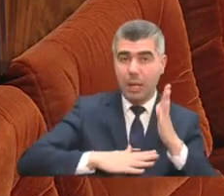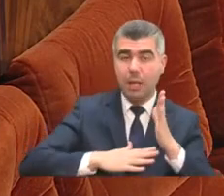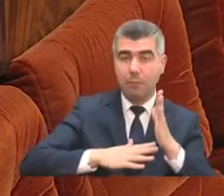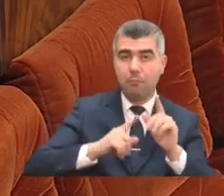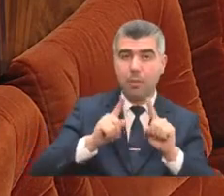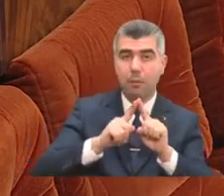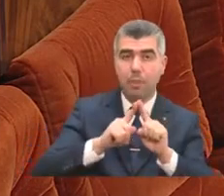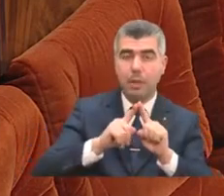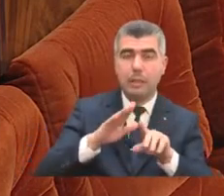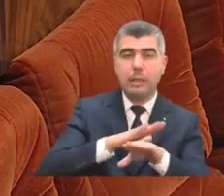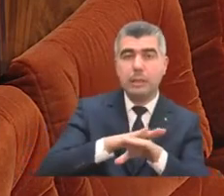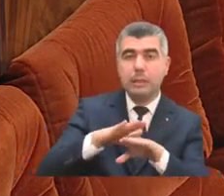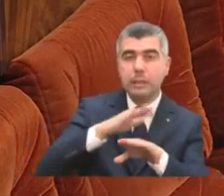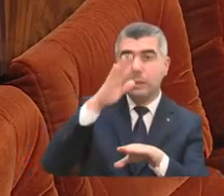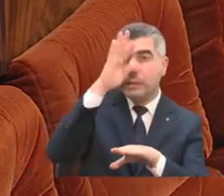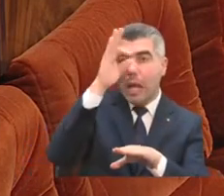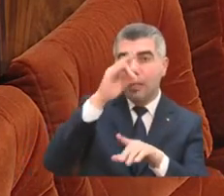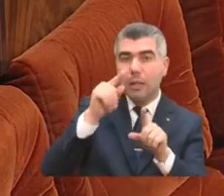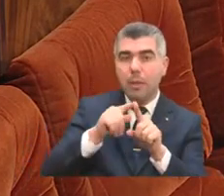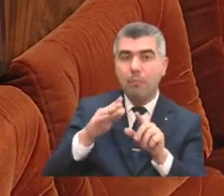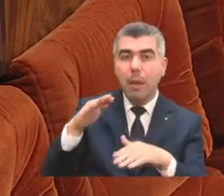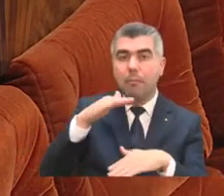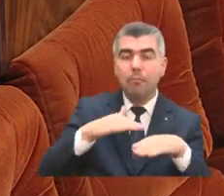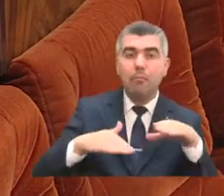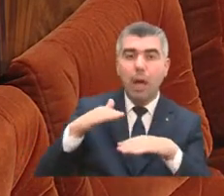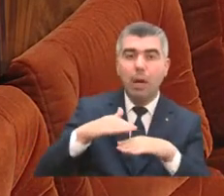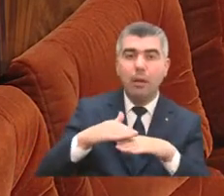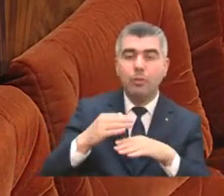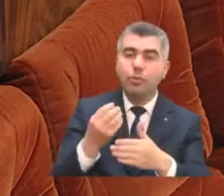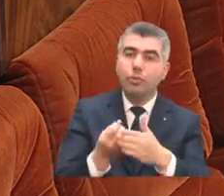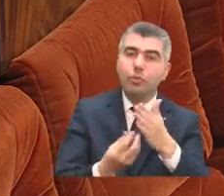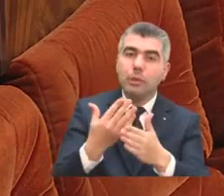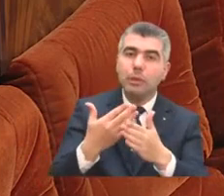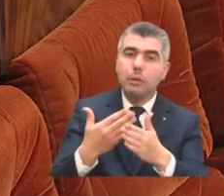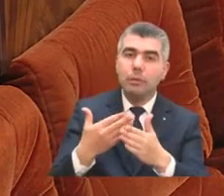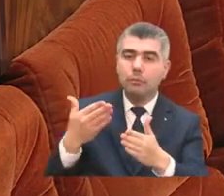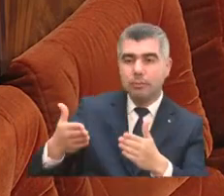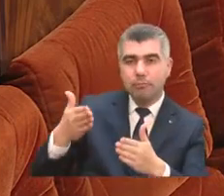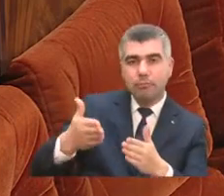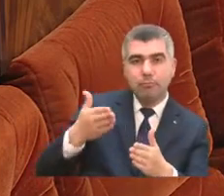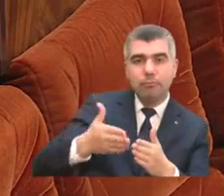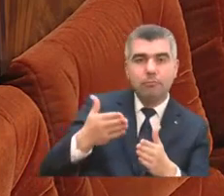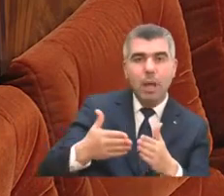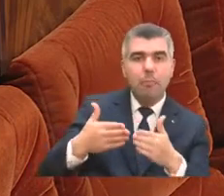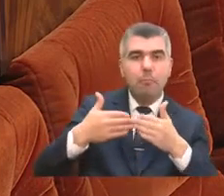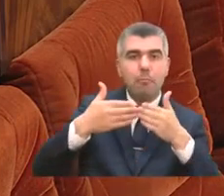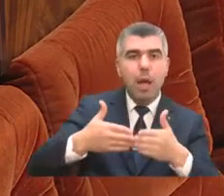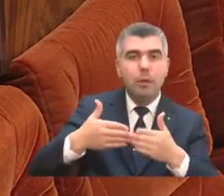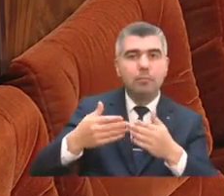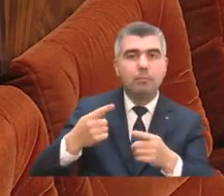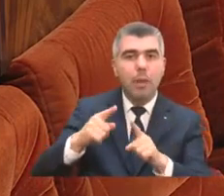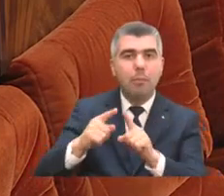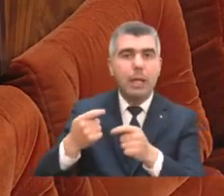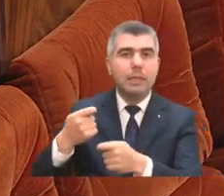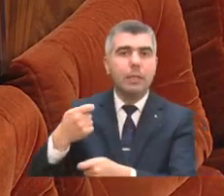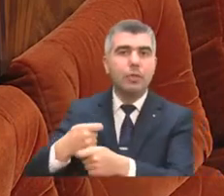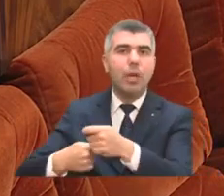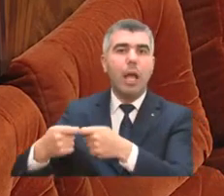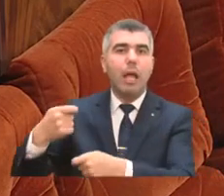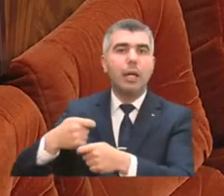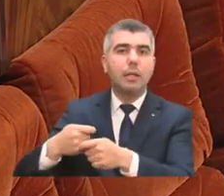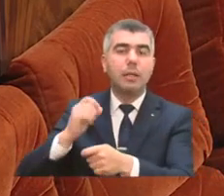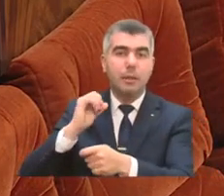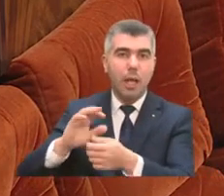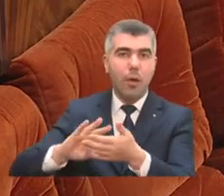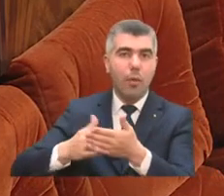سياسه بحريه ارتكزت على تشييد موانئ تجاريه تكون فعاله باش نمكنوا ربط